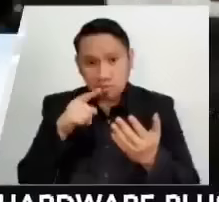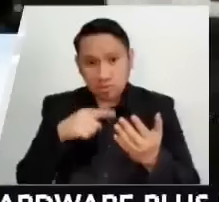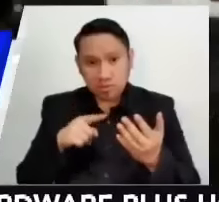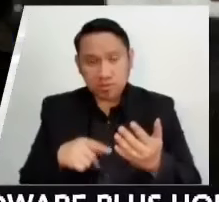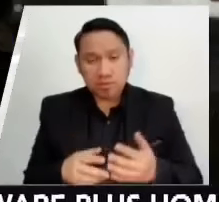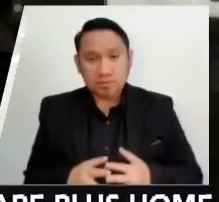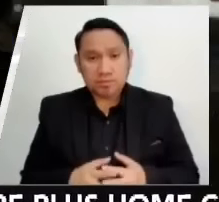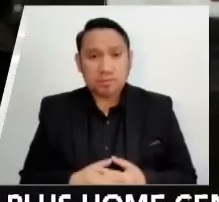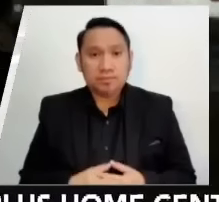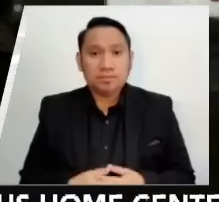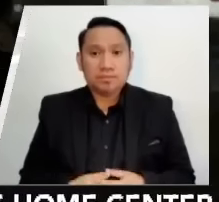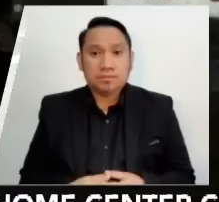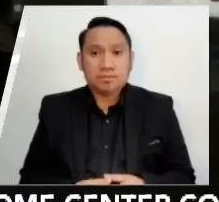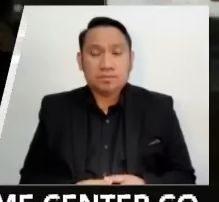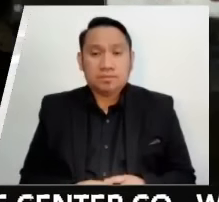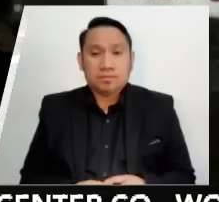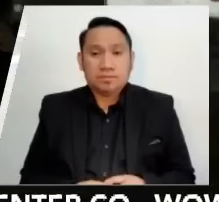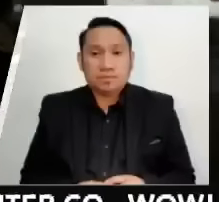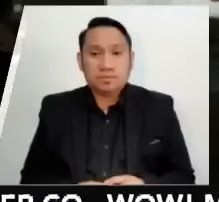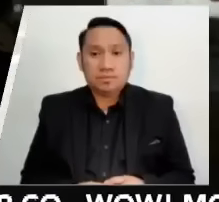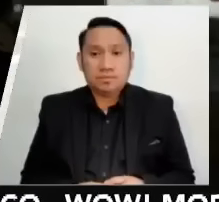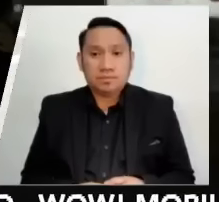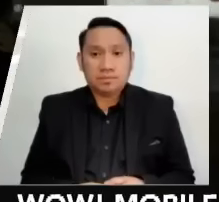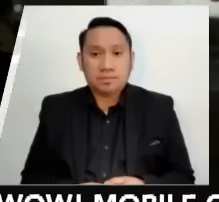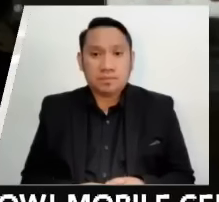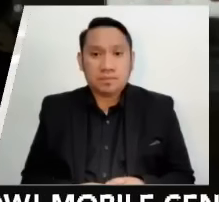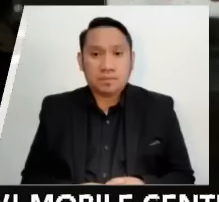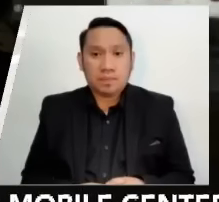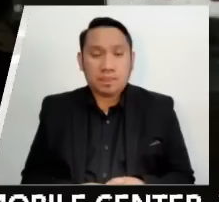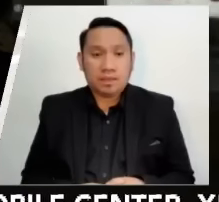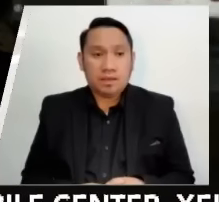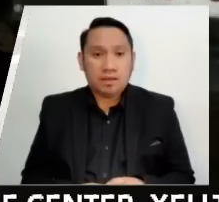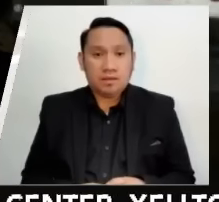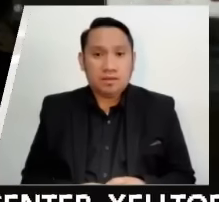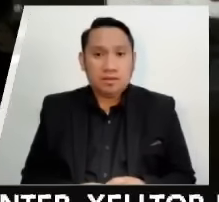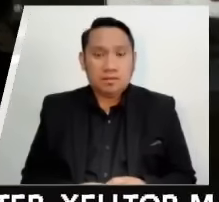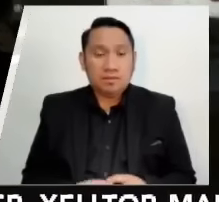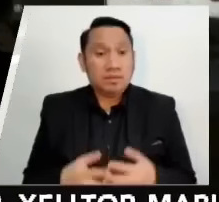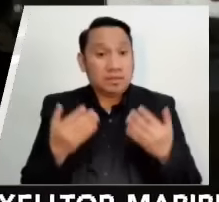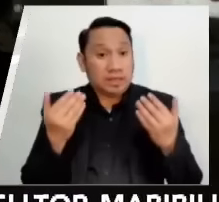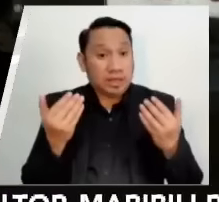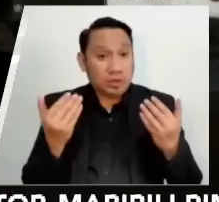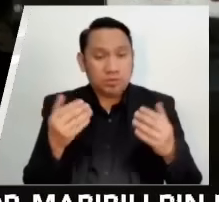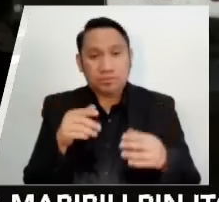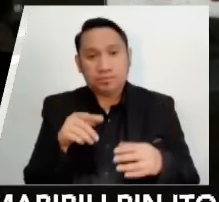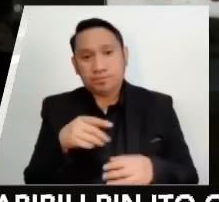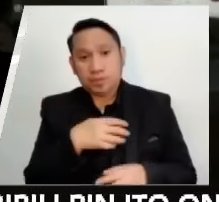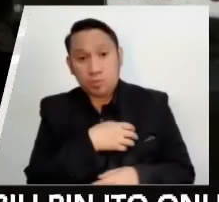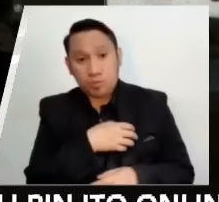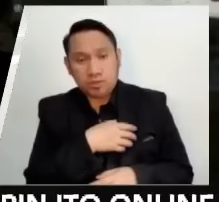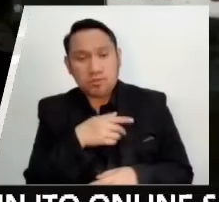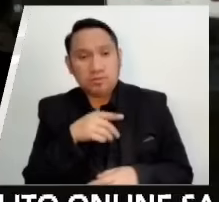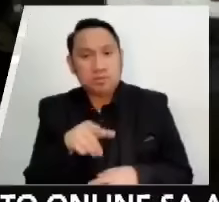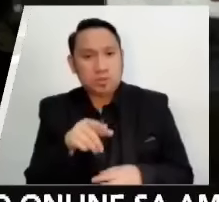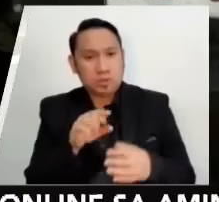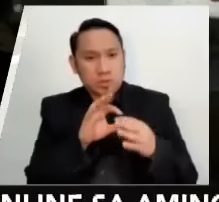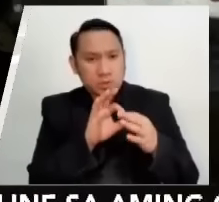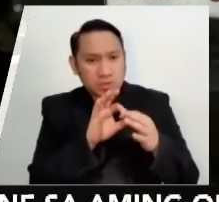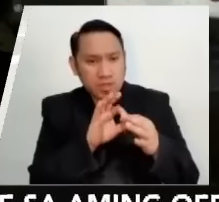operasyon Ian tukoy na nakikipag-ugnayan na ang mga autoridad sa may-ari ng gusali kung saan nga